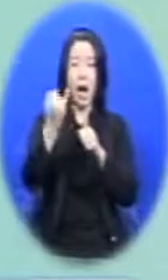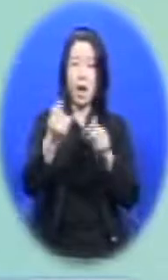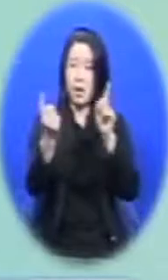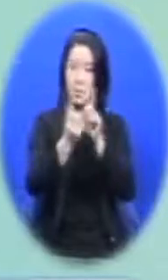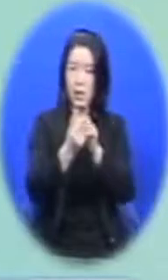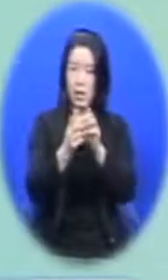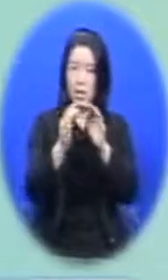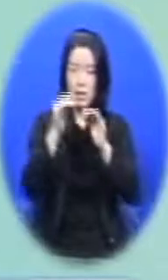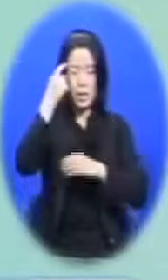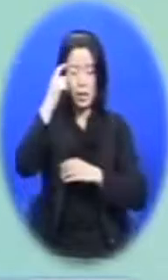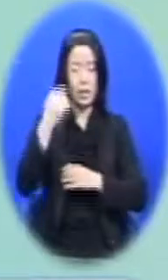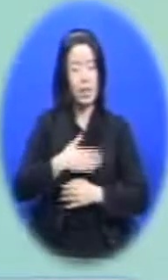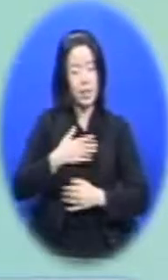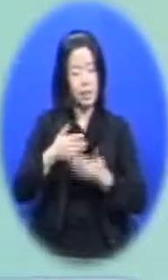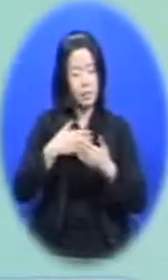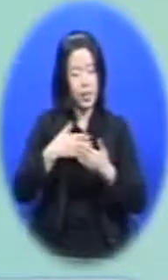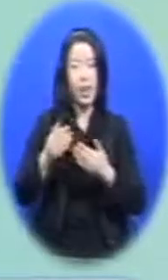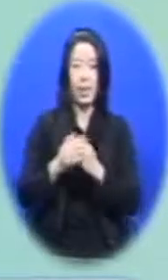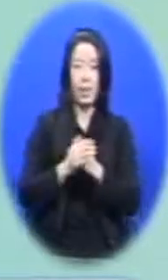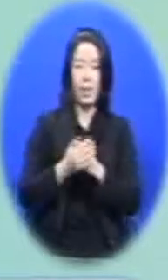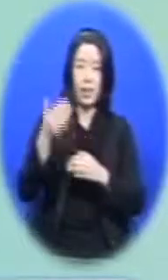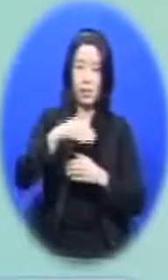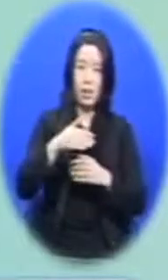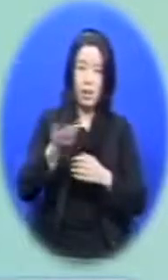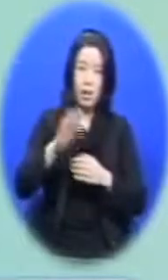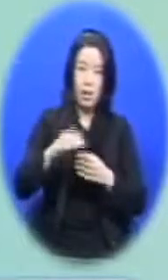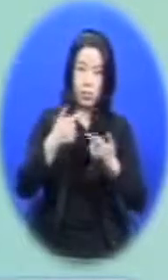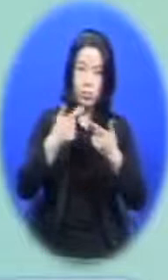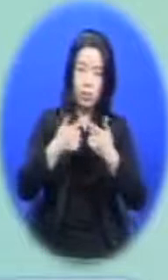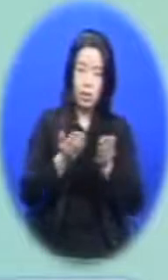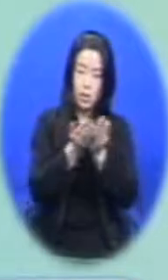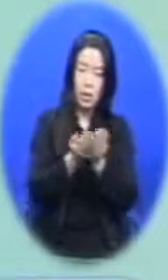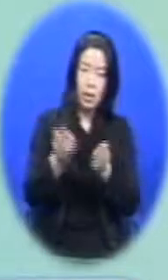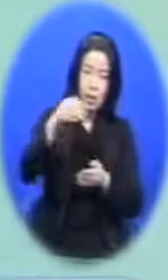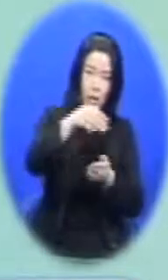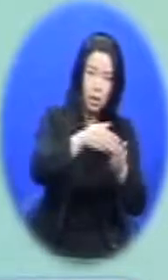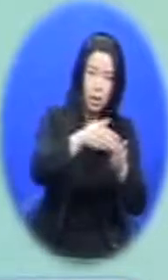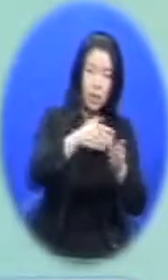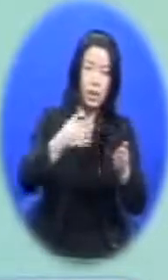생각을 하니까 가슴이 설레고 그런데 부산항에 가까워지면서 난감해졌어요.